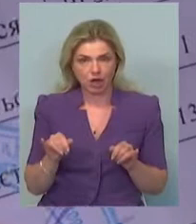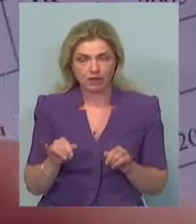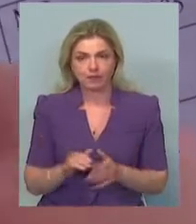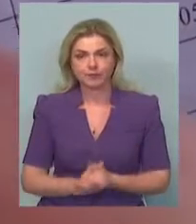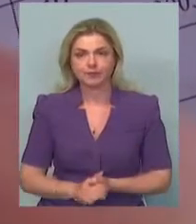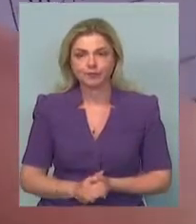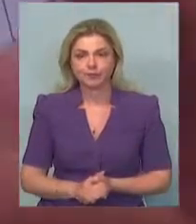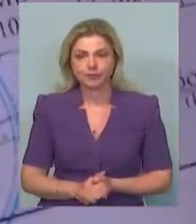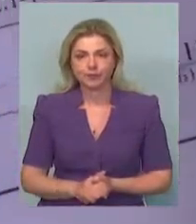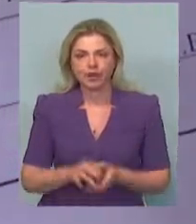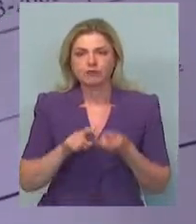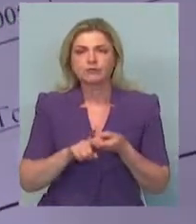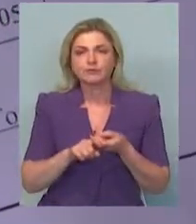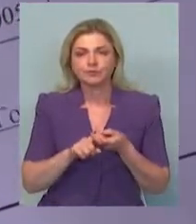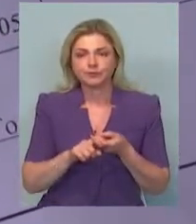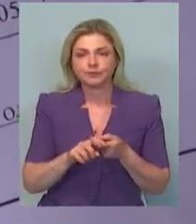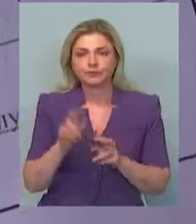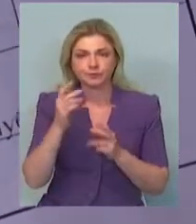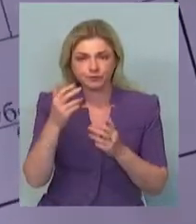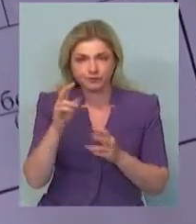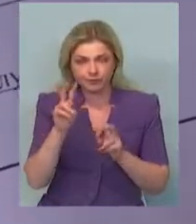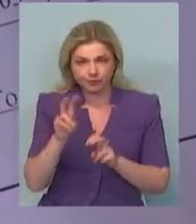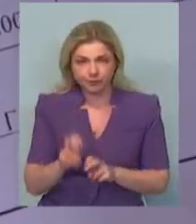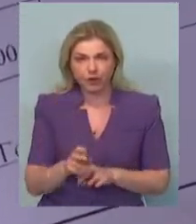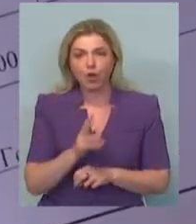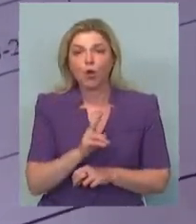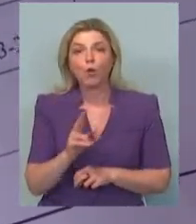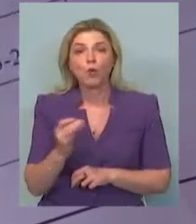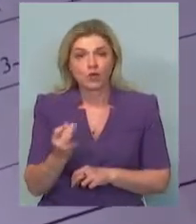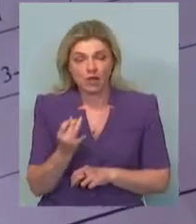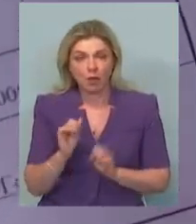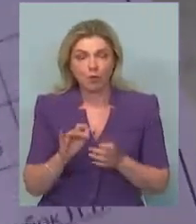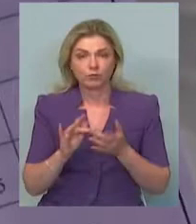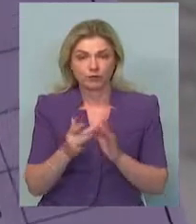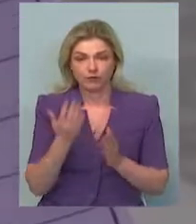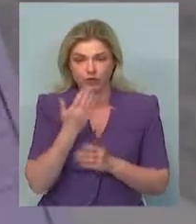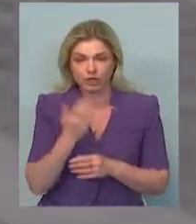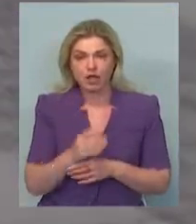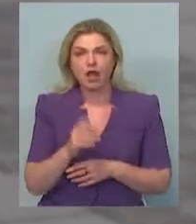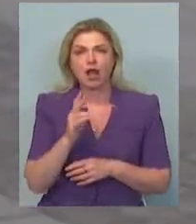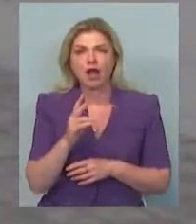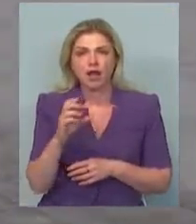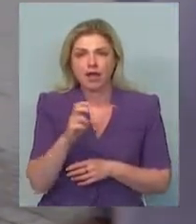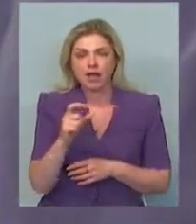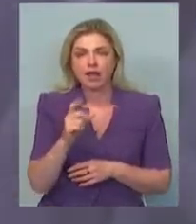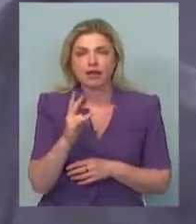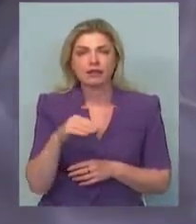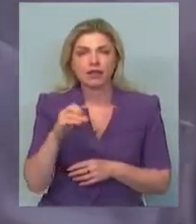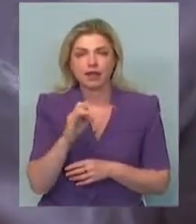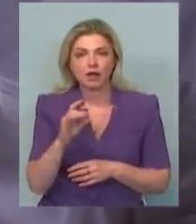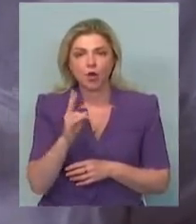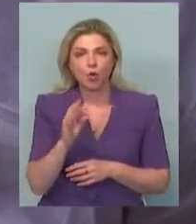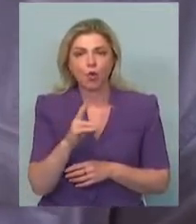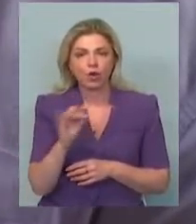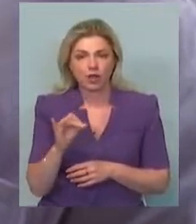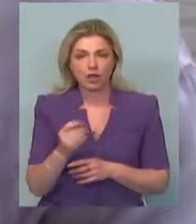каліформи наявність, якщо кому цікаво, може погуглити, посмотрети, що це таке. Ентерококи наявні, ну, визивають вплоть до менінгіта, плюс вони